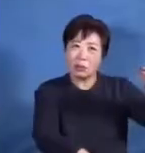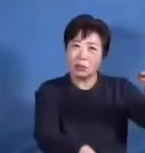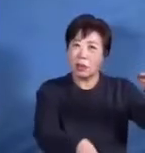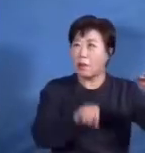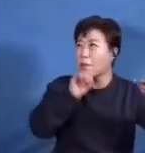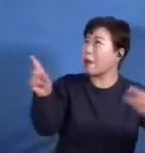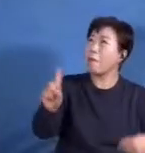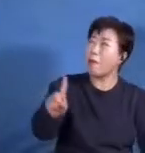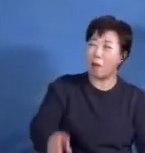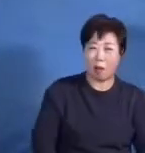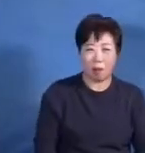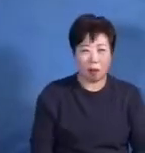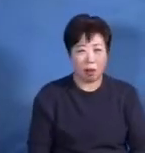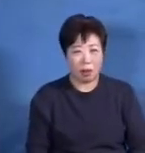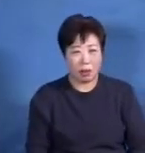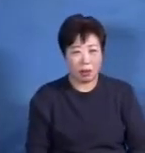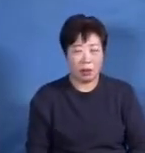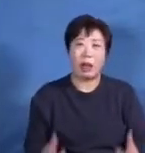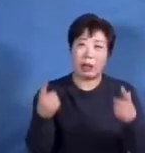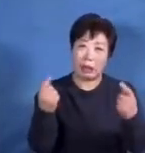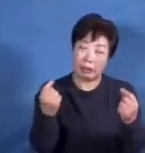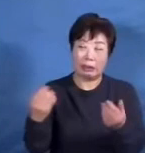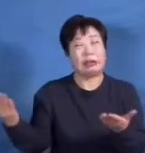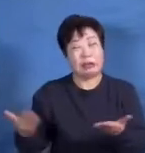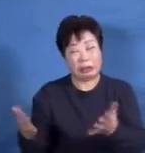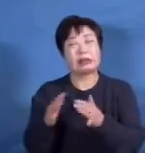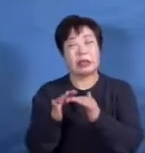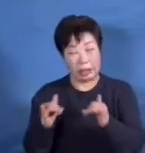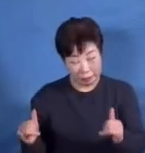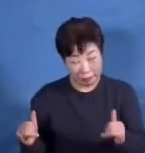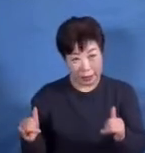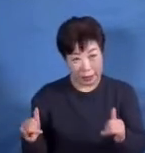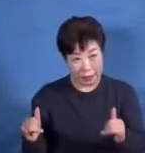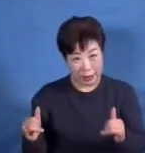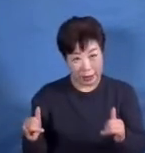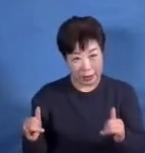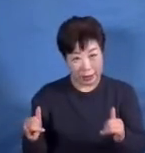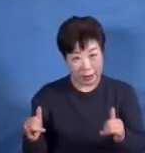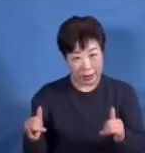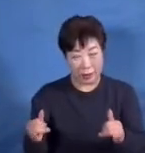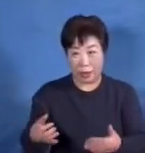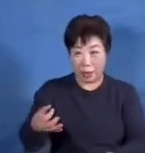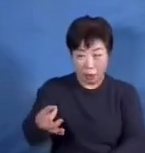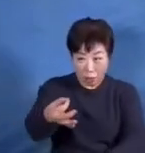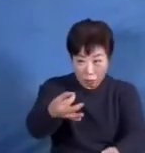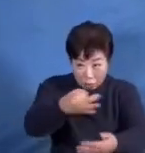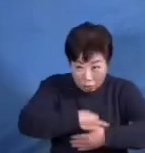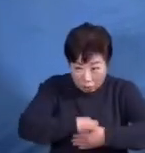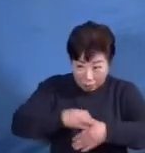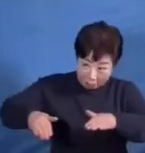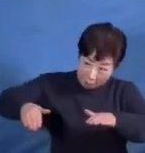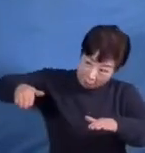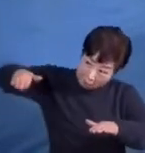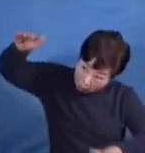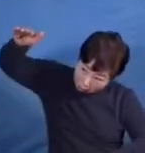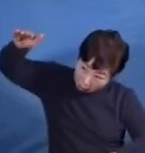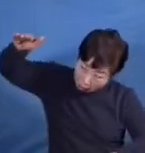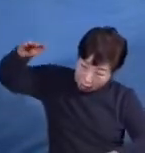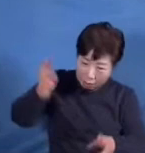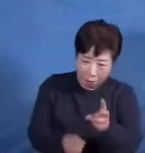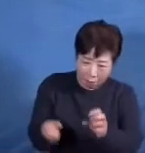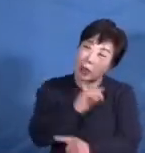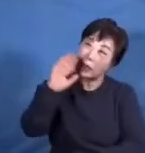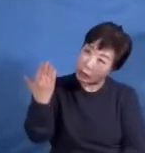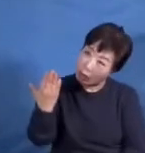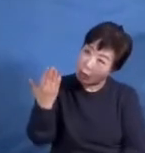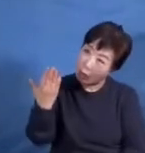합니다. 같은 근로자 간에도 임금이 몇 배나 차이가 나는 사회는 정상적인